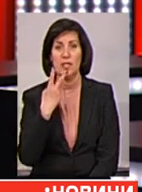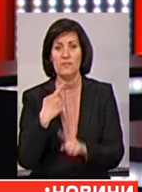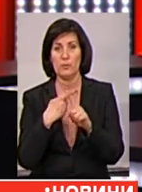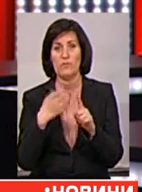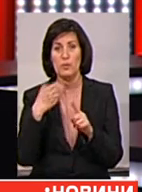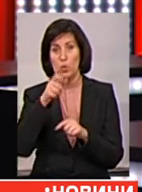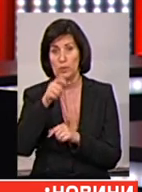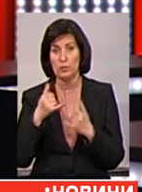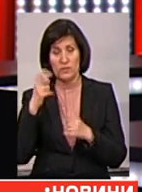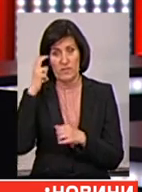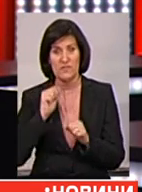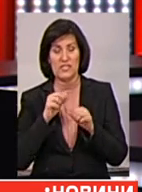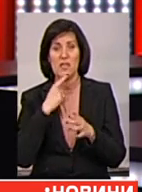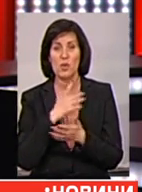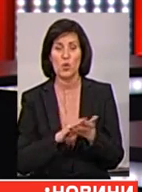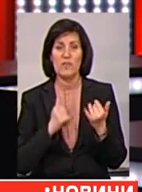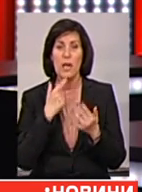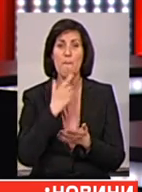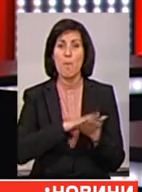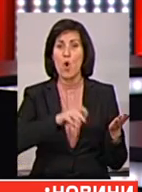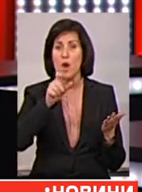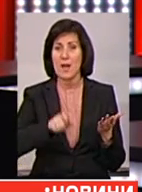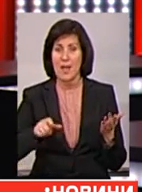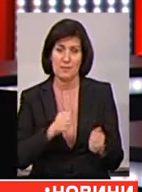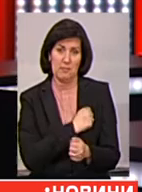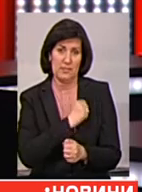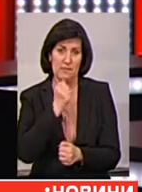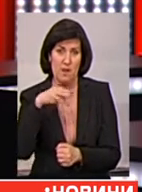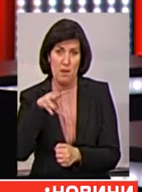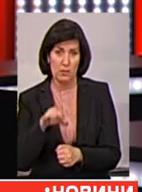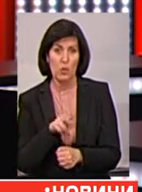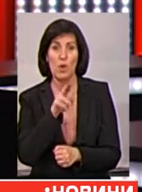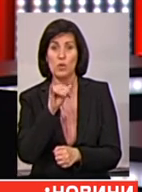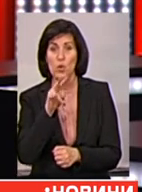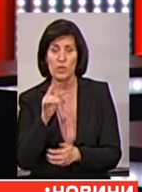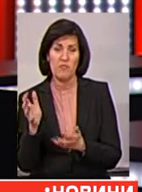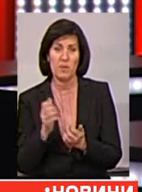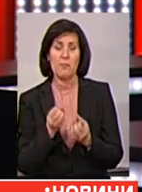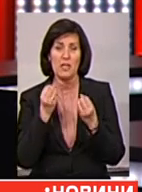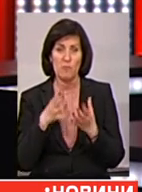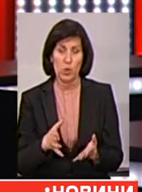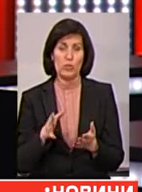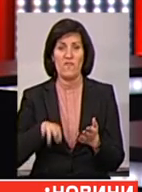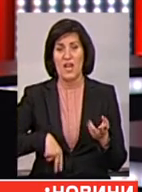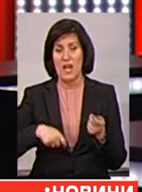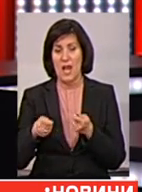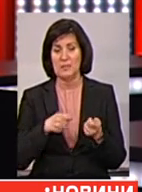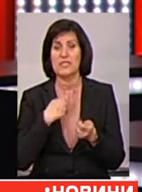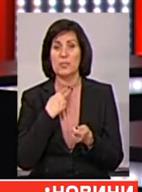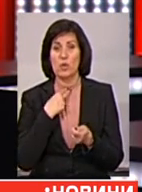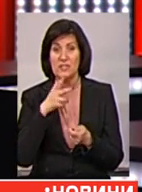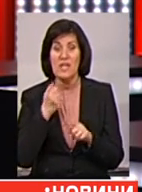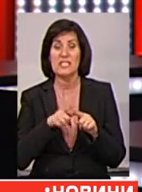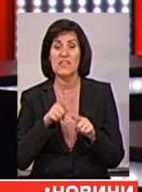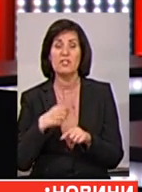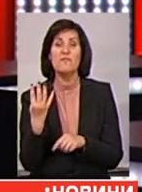2,5 сотні людей сьогодні в Києві здали кров для поранених бійців АТО. Донорів приймали просто у Голосіївській районній адміністрації. Організатори кажуть, це